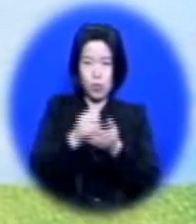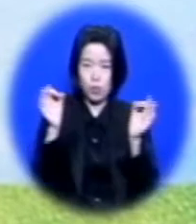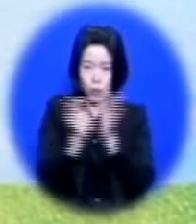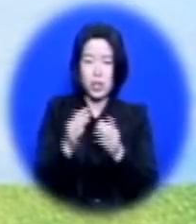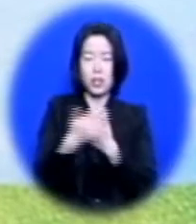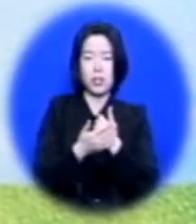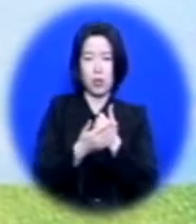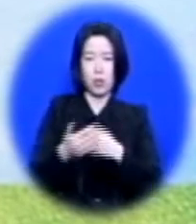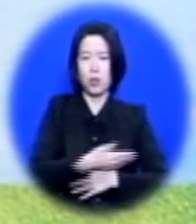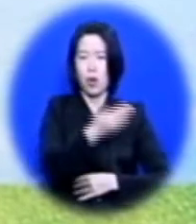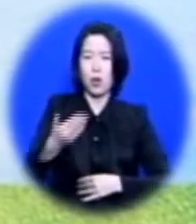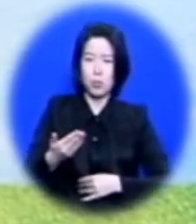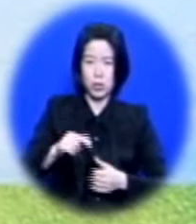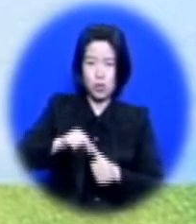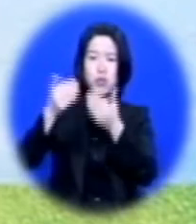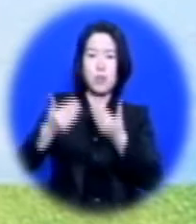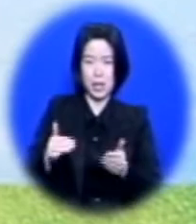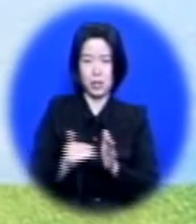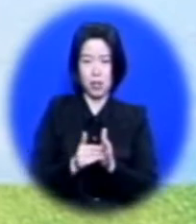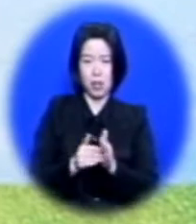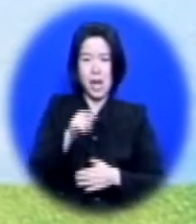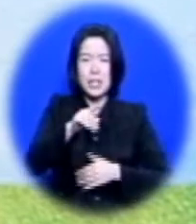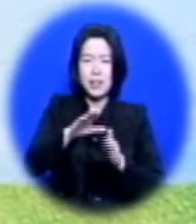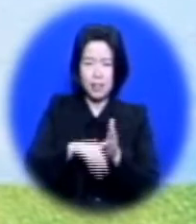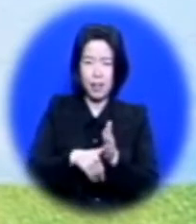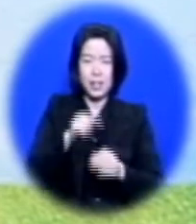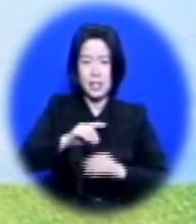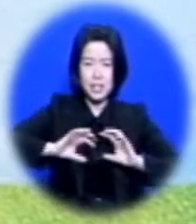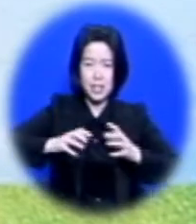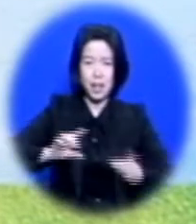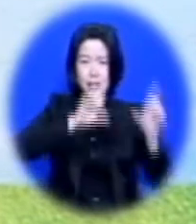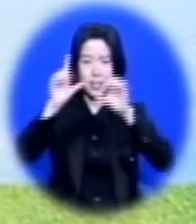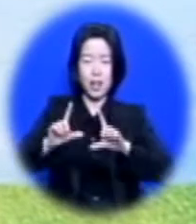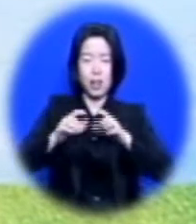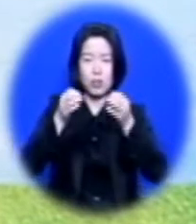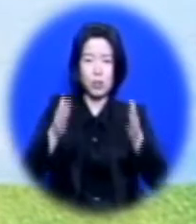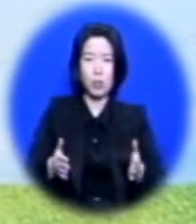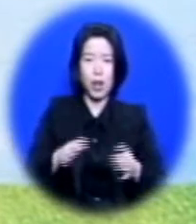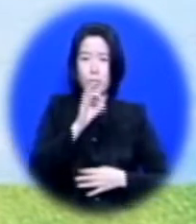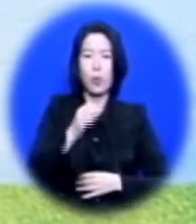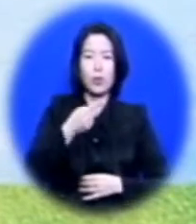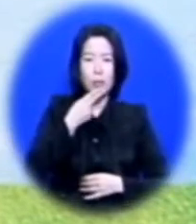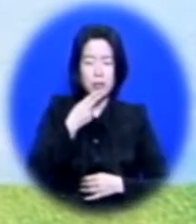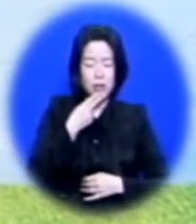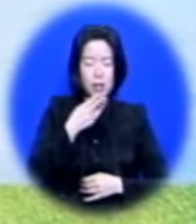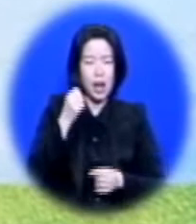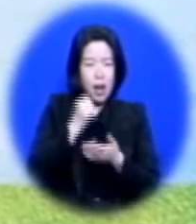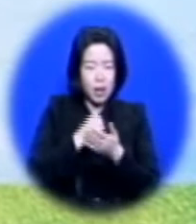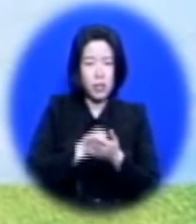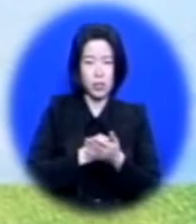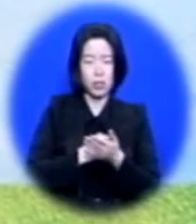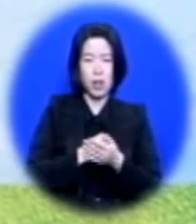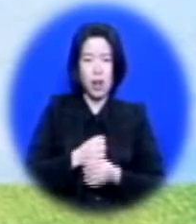구원받아 자 여러분이 그 때 이 세상에 사는 동안에 돈 없었던 서로 건강 때문에